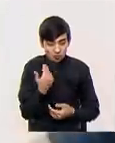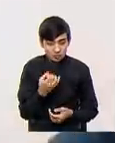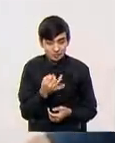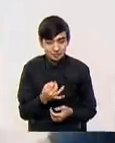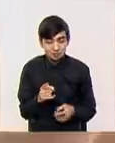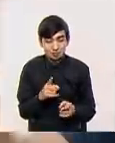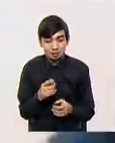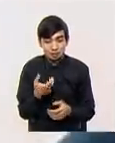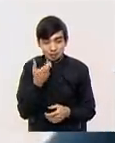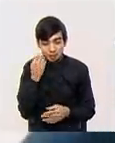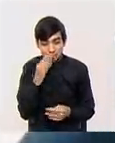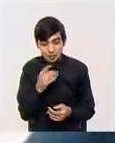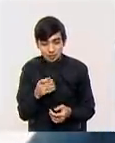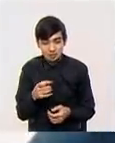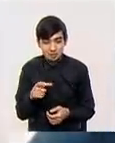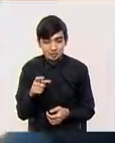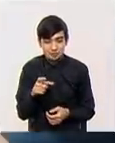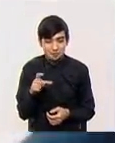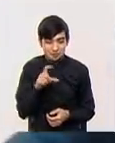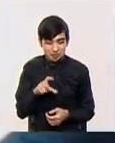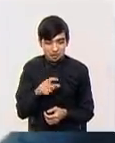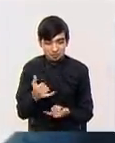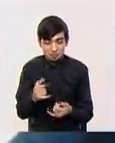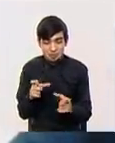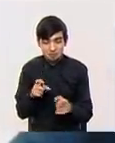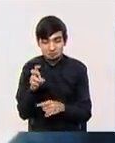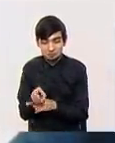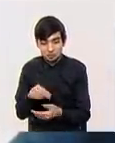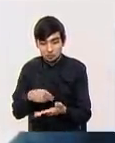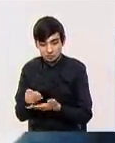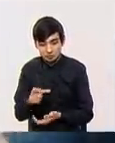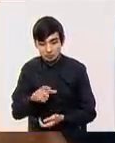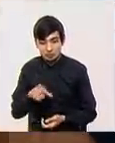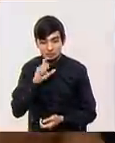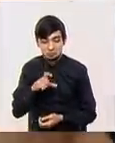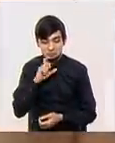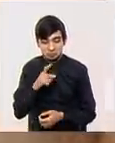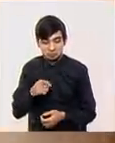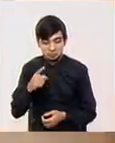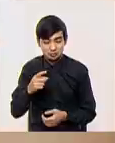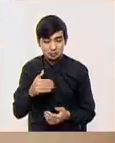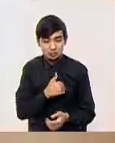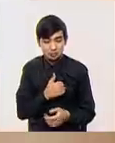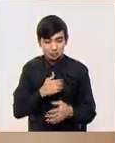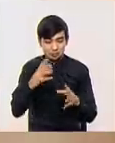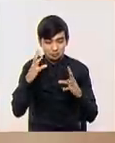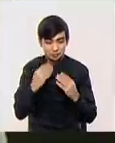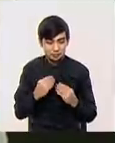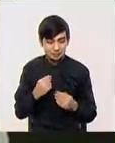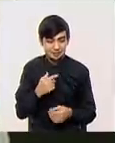қол жетімді болғаннан кейін қазір арақ магазинге барады, арағын ішеді. Сол күйзелісті жай басу